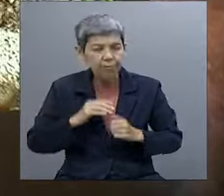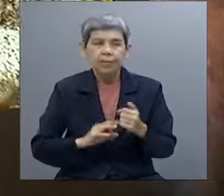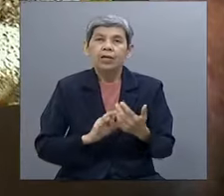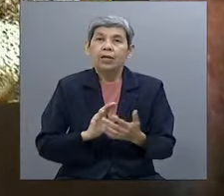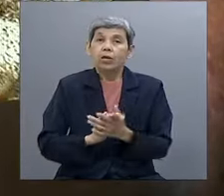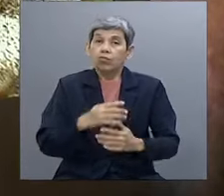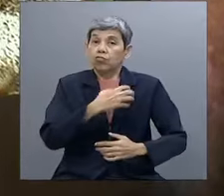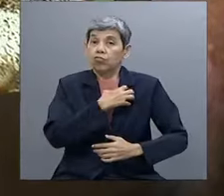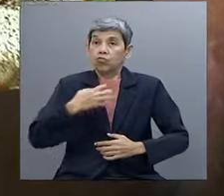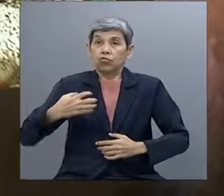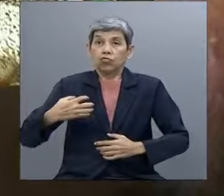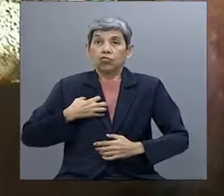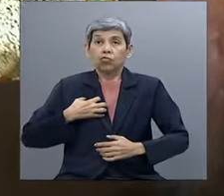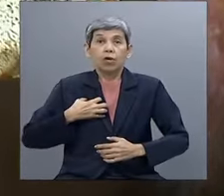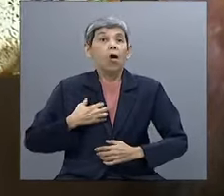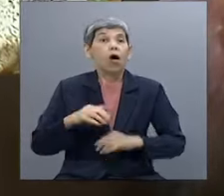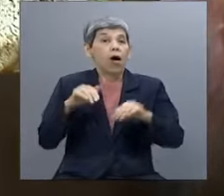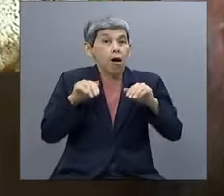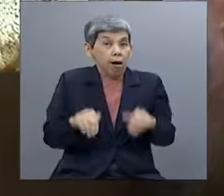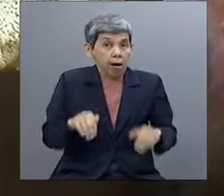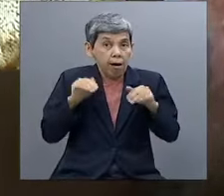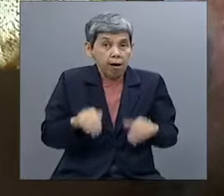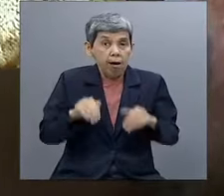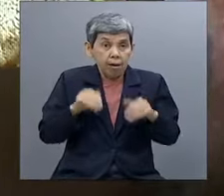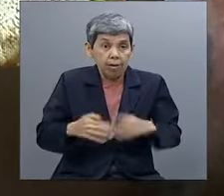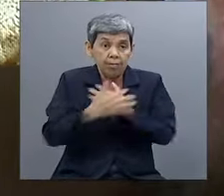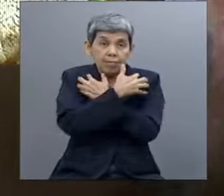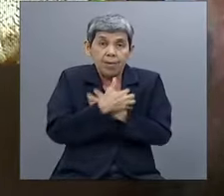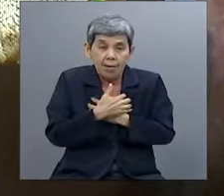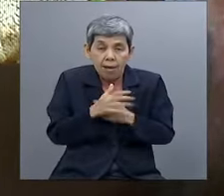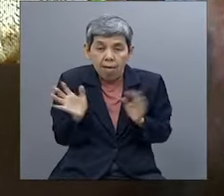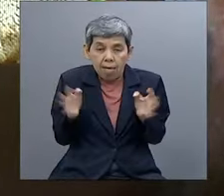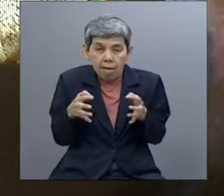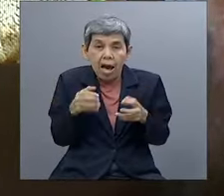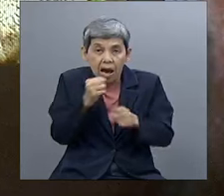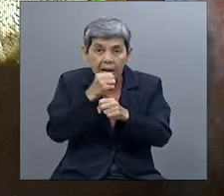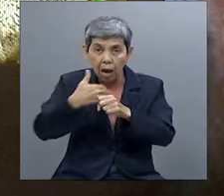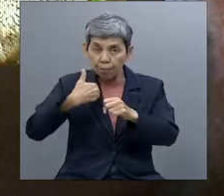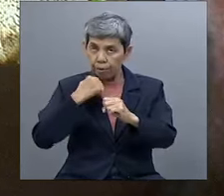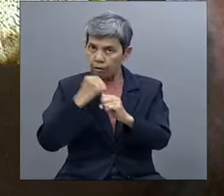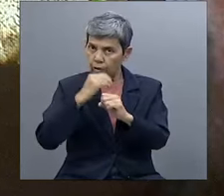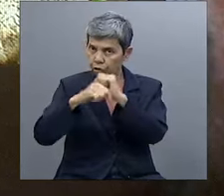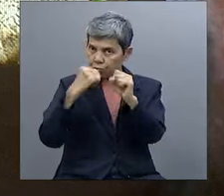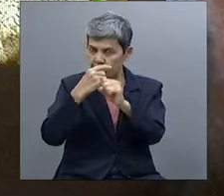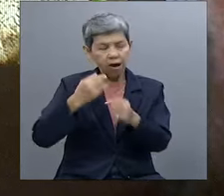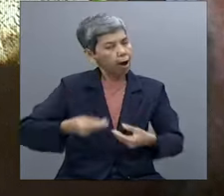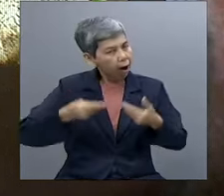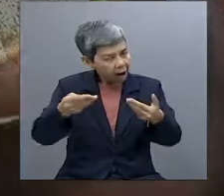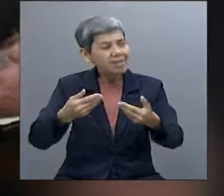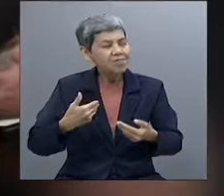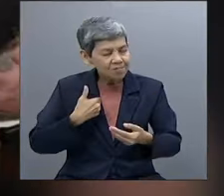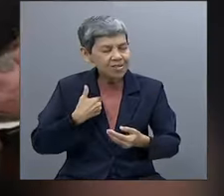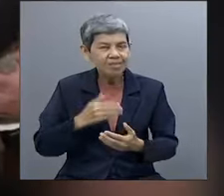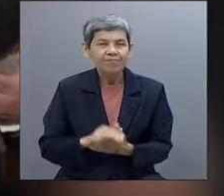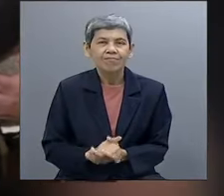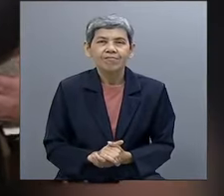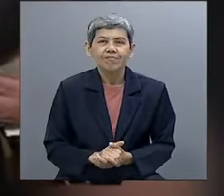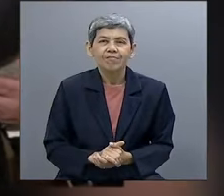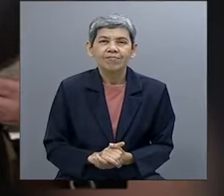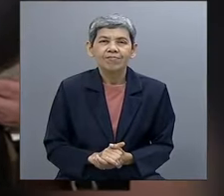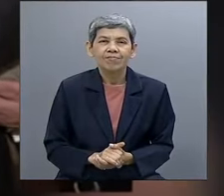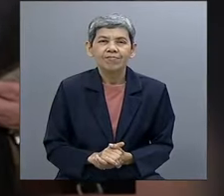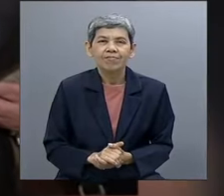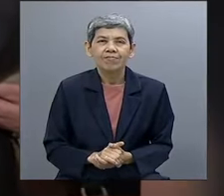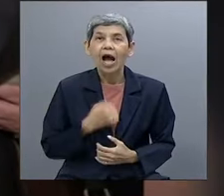ทูตคล่าของออสเตรเลียค่ะเขากลายเป็นกระแสโด่งดังเมื่อเกือบ 10ปีที่แล้วค่ะ